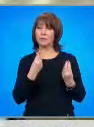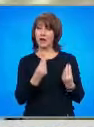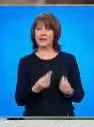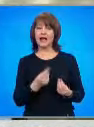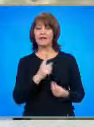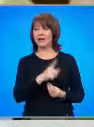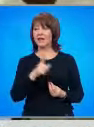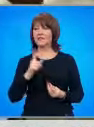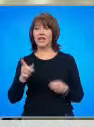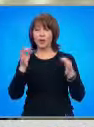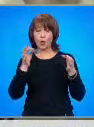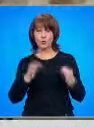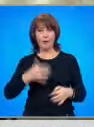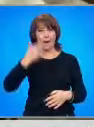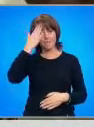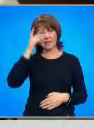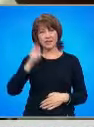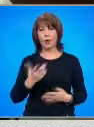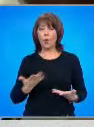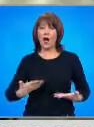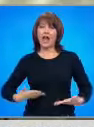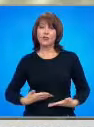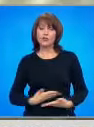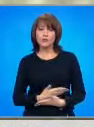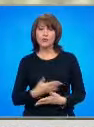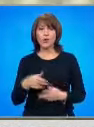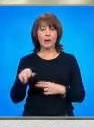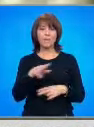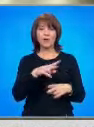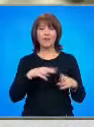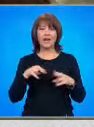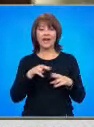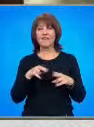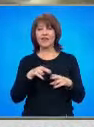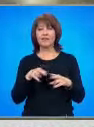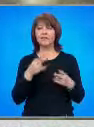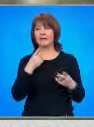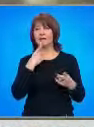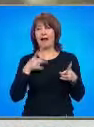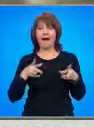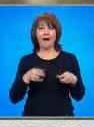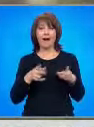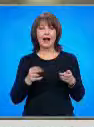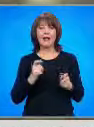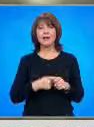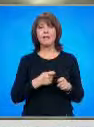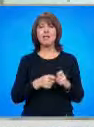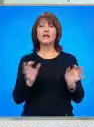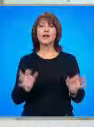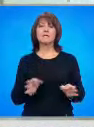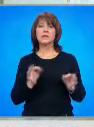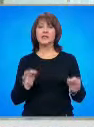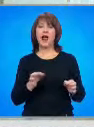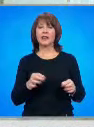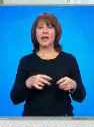на всеки от установените пациенти, кога е нужно да проверяват туморните си маркери или да направят специализирани изследвания.